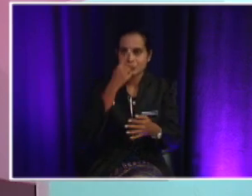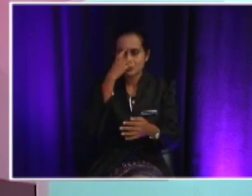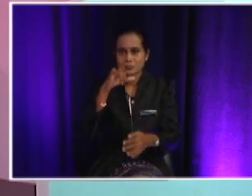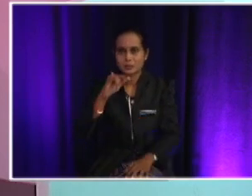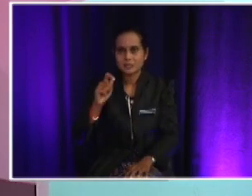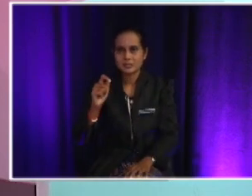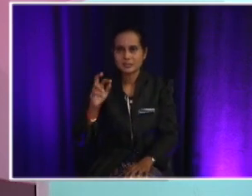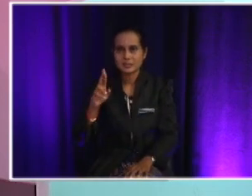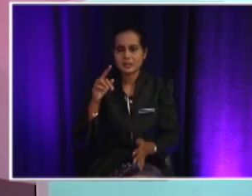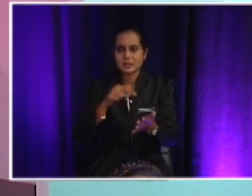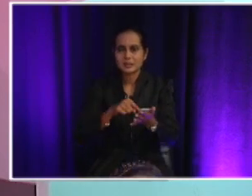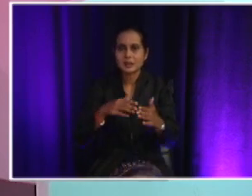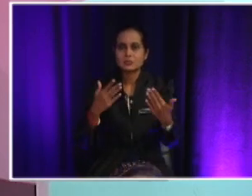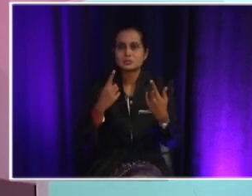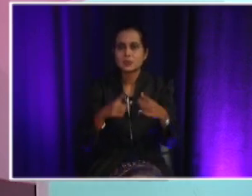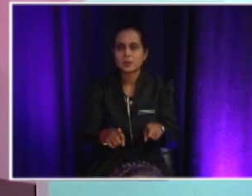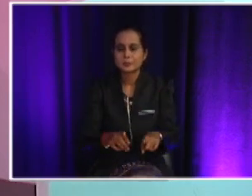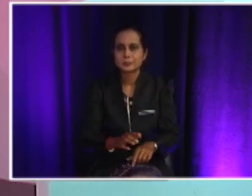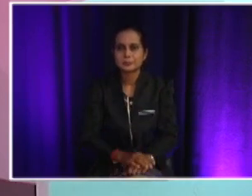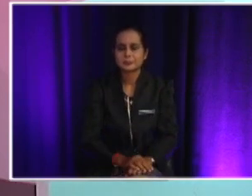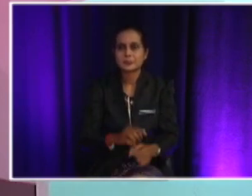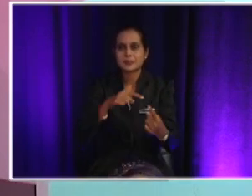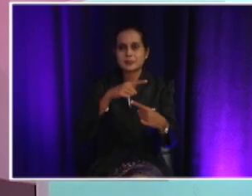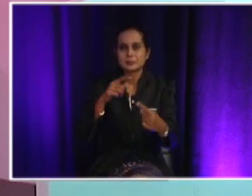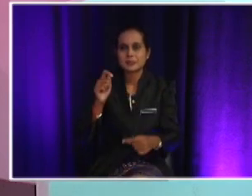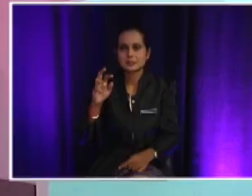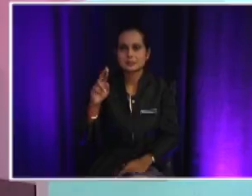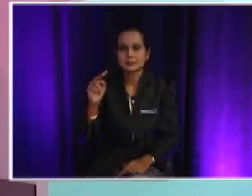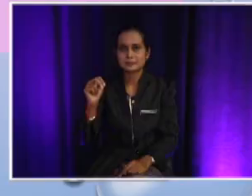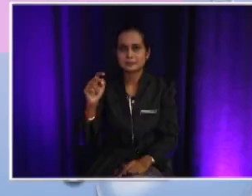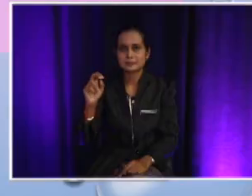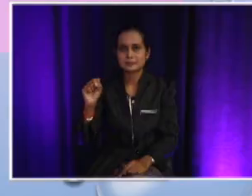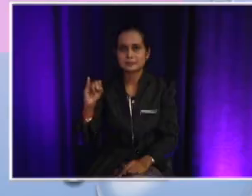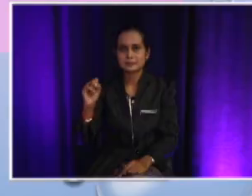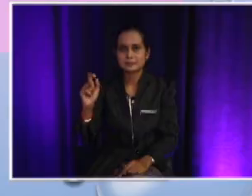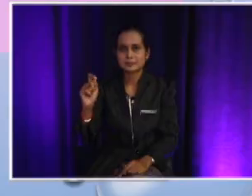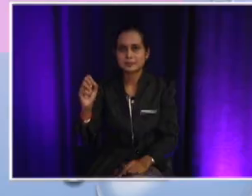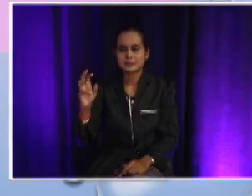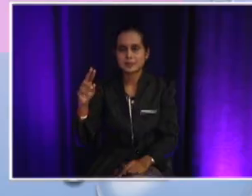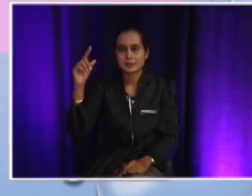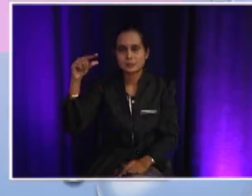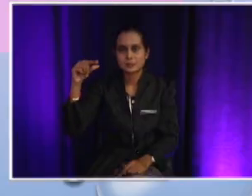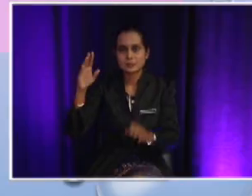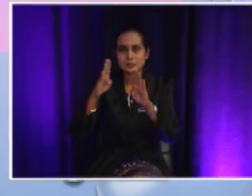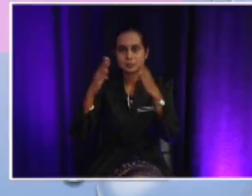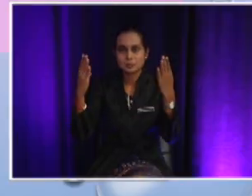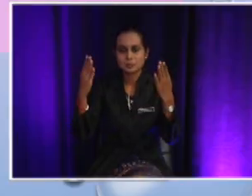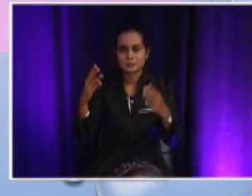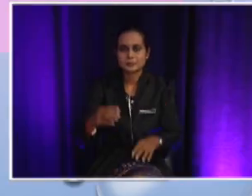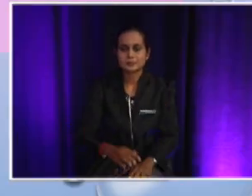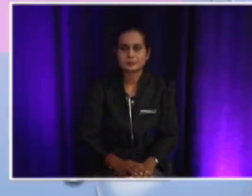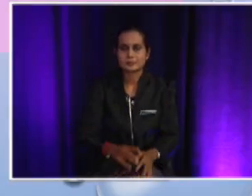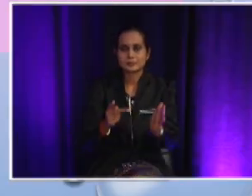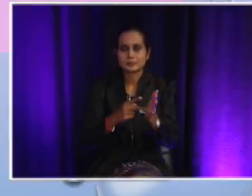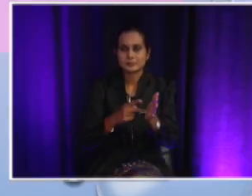okey, bagaimana kita nak menjawab dia? Okey, apabila transistor berkendali keadaan suis terbuka tadi. Okey, hitung